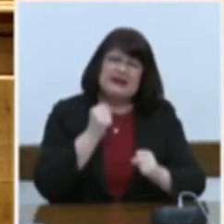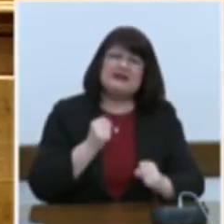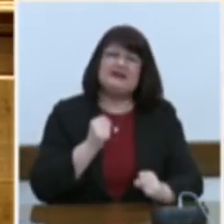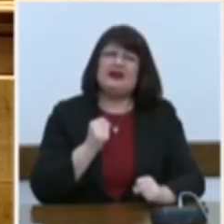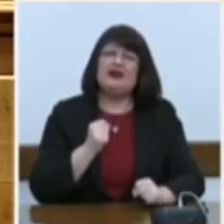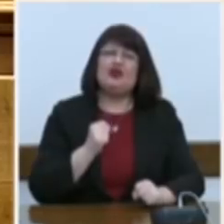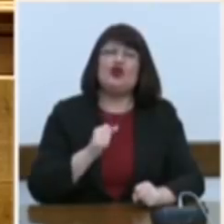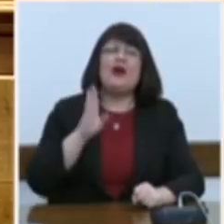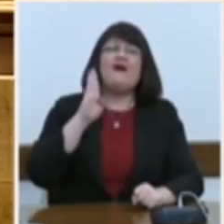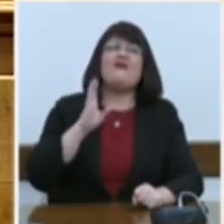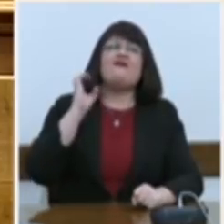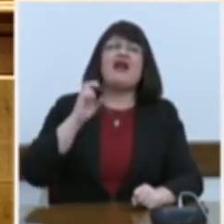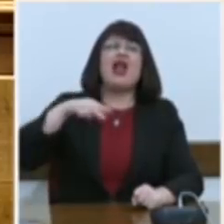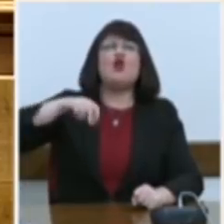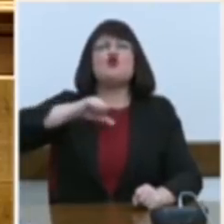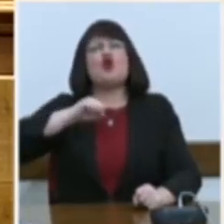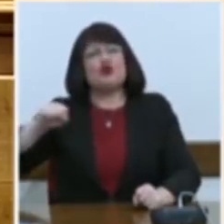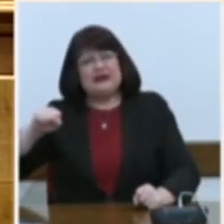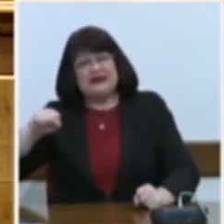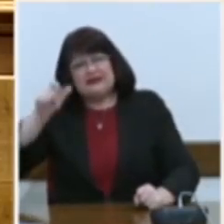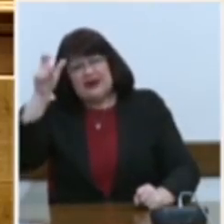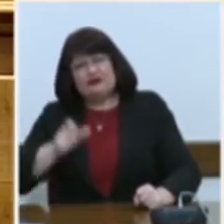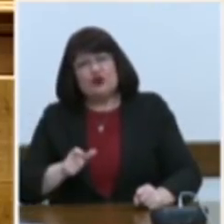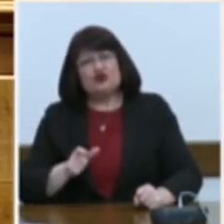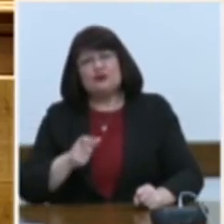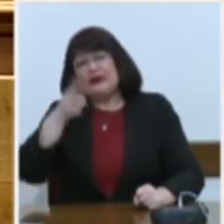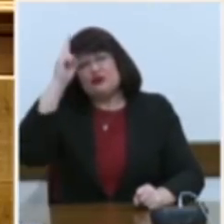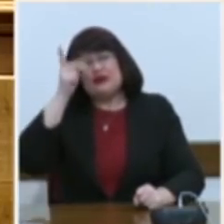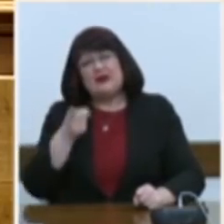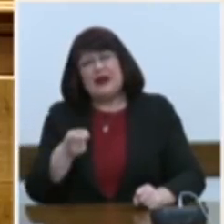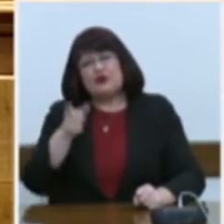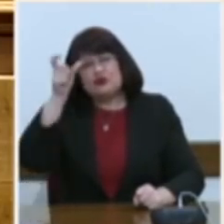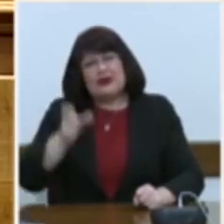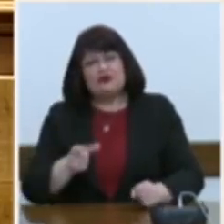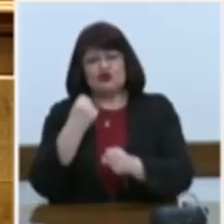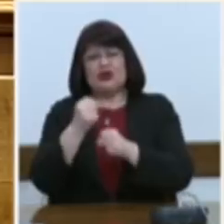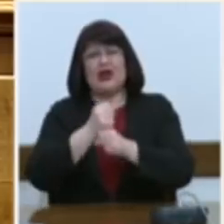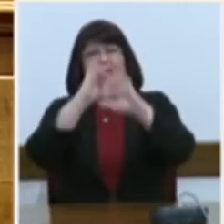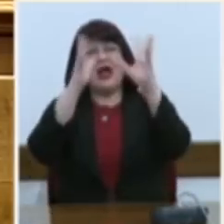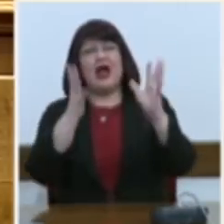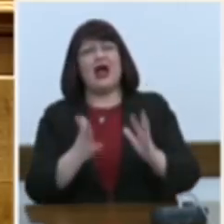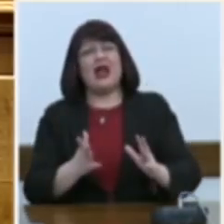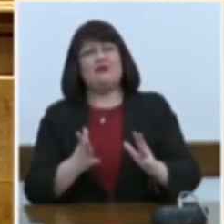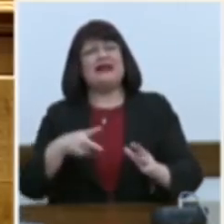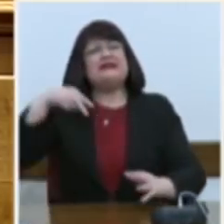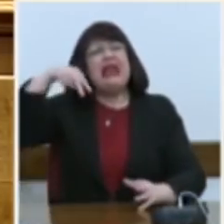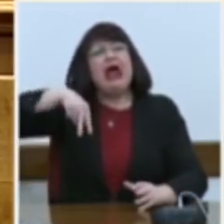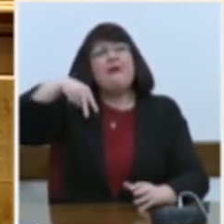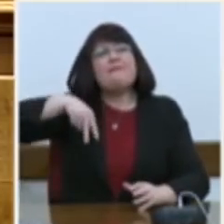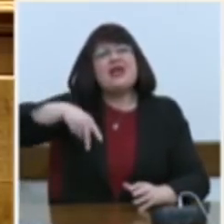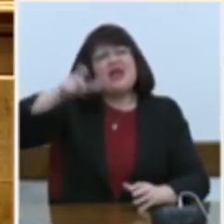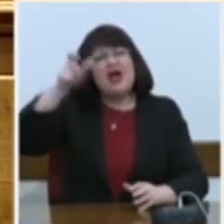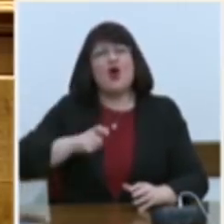της ναζιστικής γερμανικής κατοχής, που το άγαλμά του κοσμεί την πόλη της Λαμίας και το όνομά